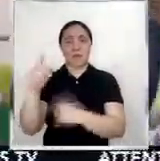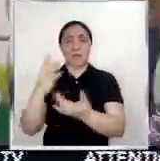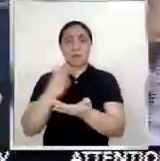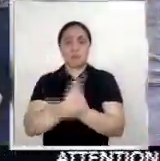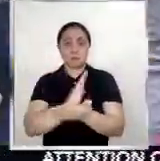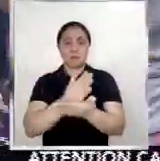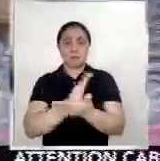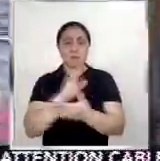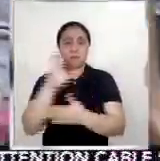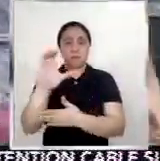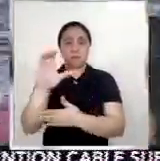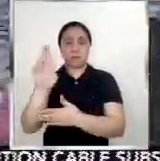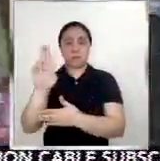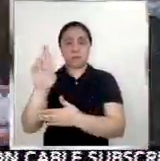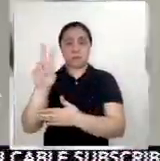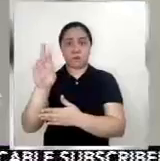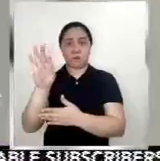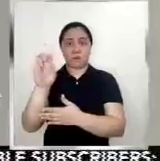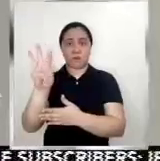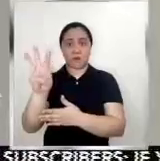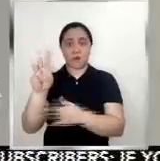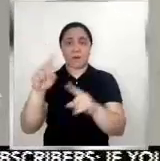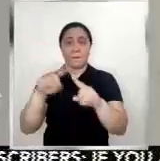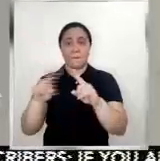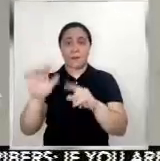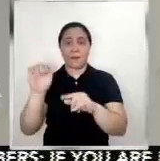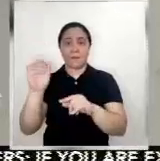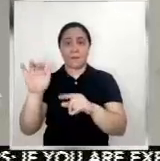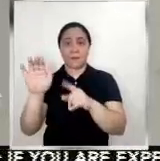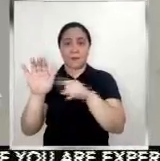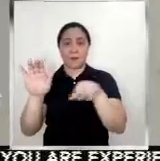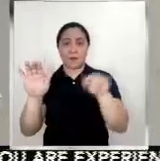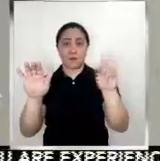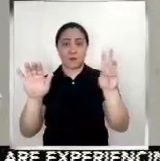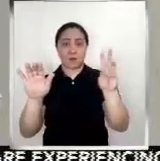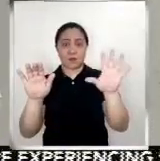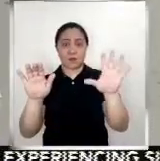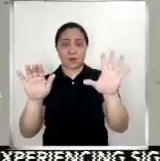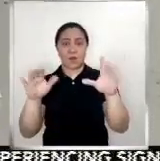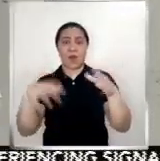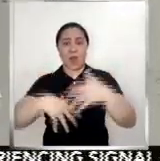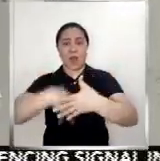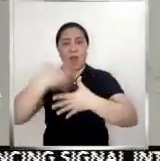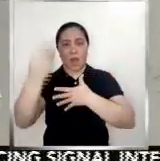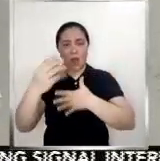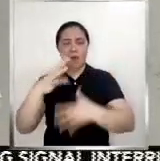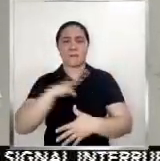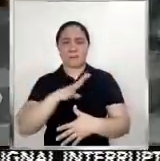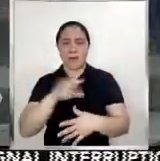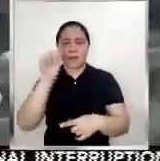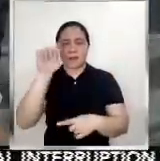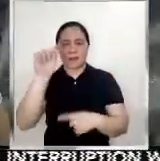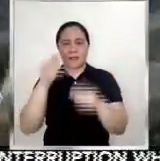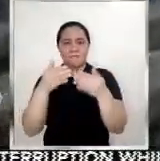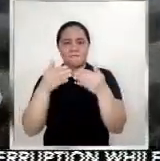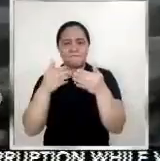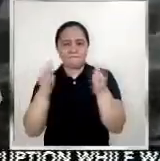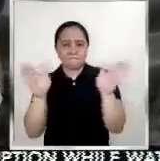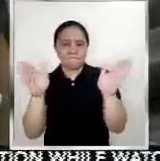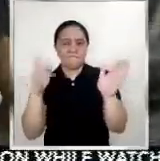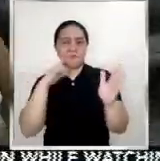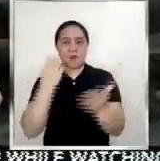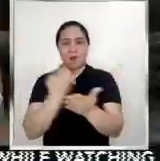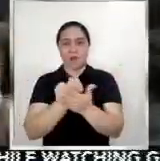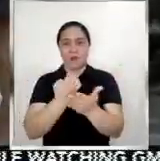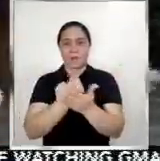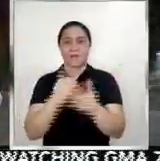na rin ang mga edad 15 to 65 years old na makalabas sa gitna ng unti-unting pagbubukas ng ekonomiya. Pero ang tanong,